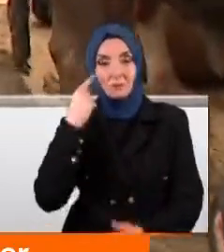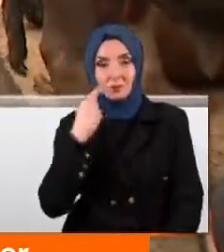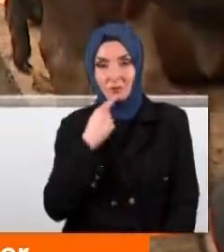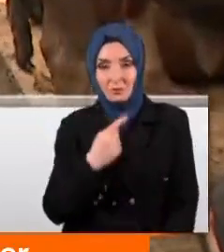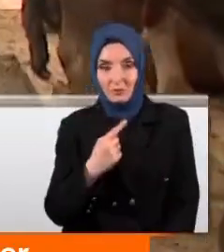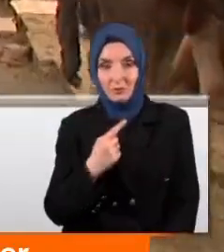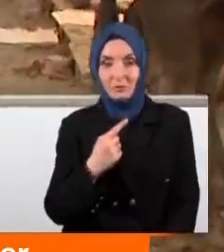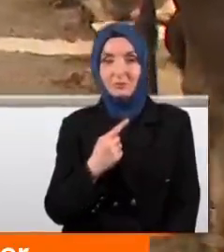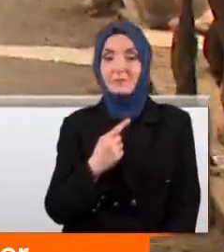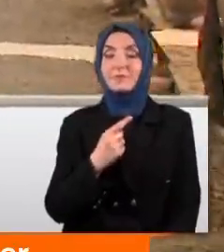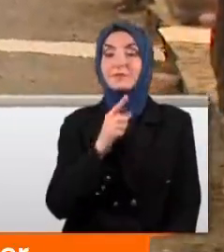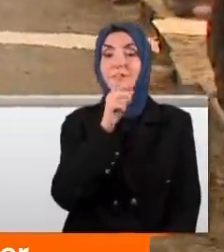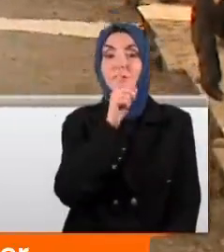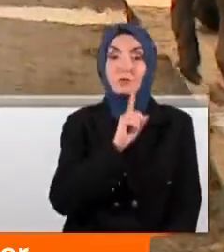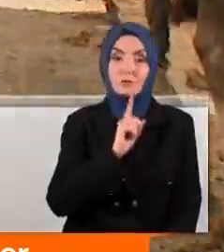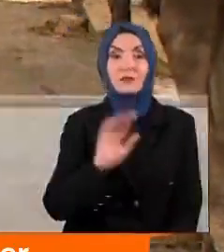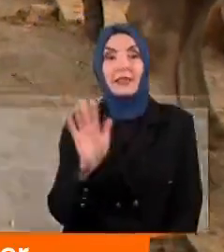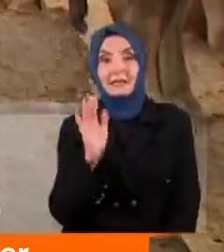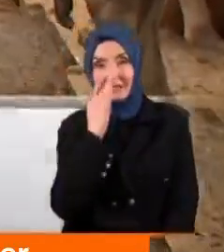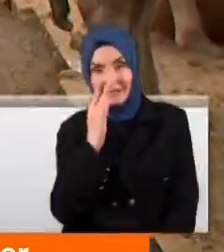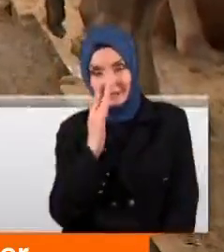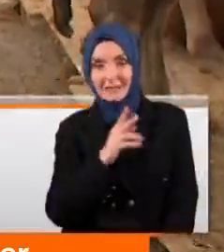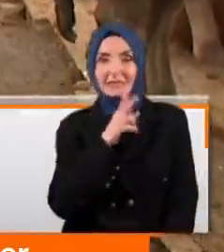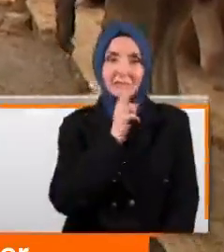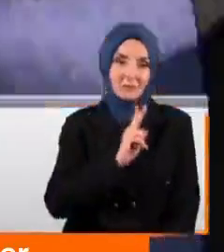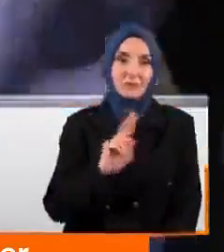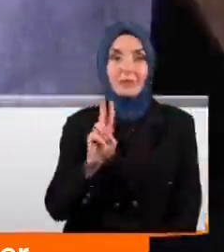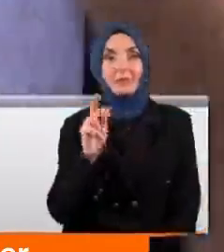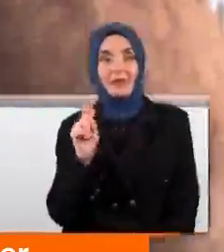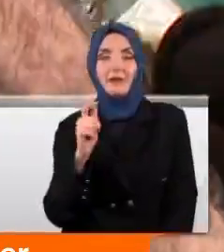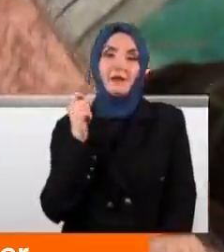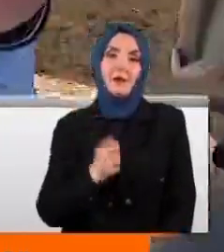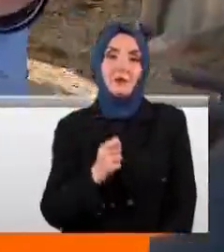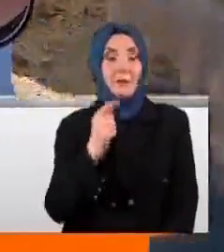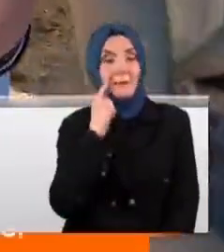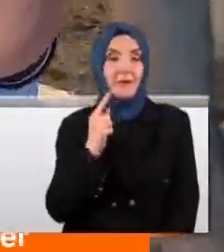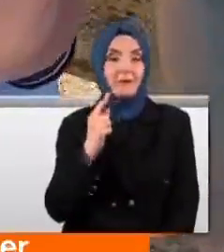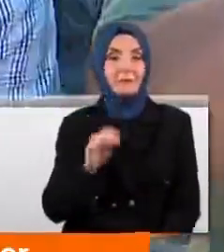sahte, %20 lira gerçek. Bakalım anlayabilecekler mi?